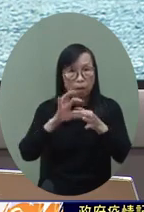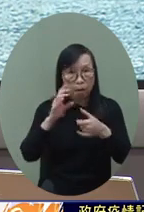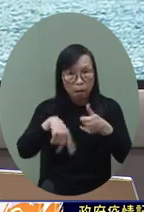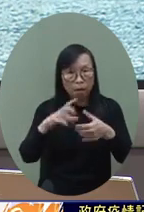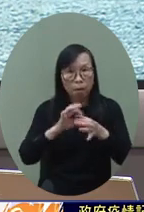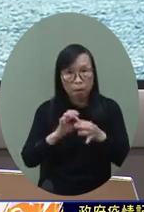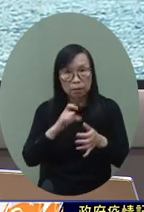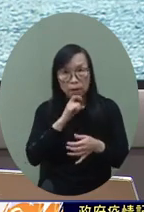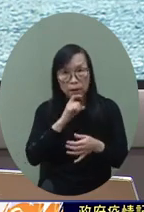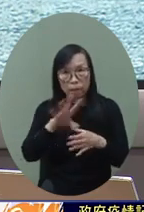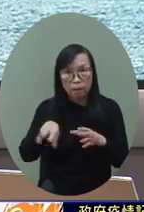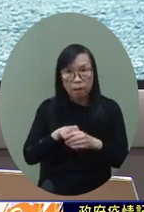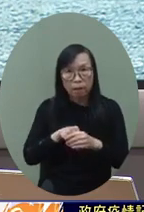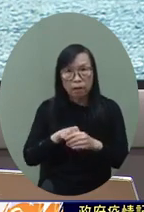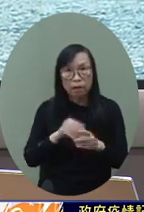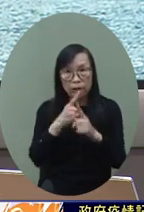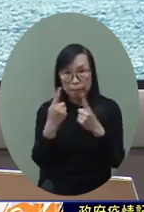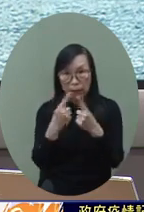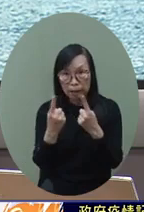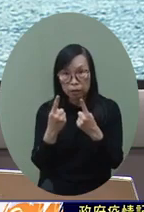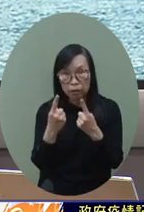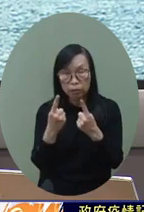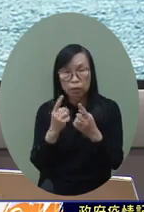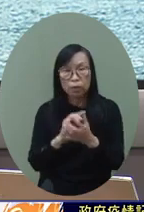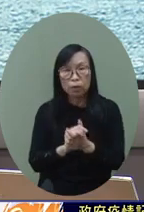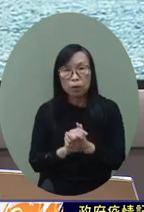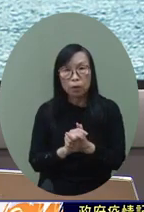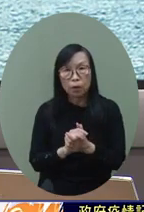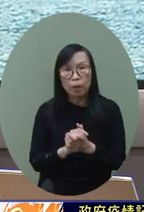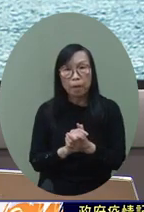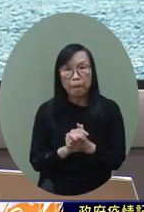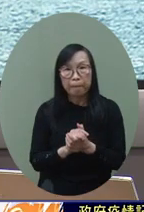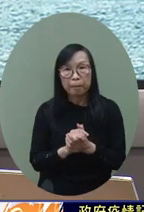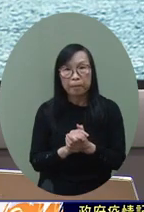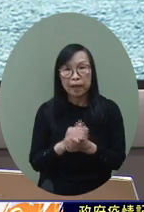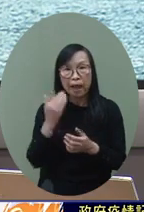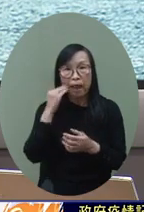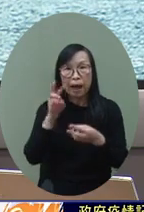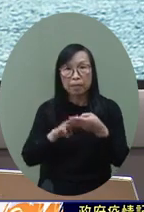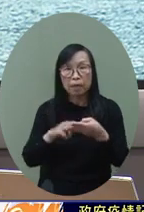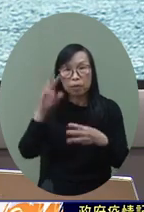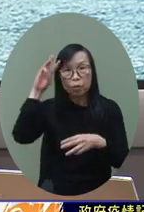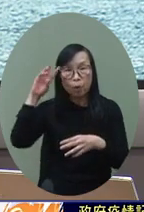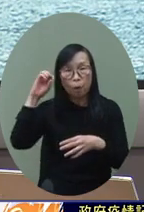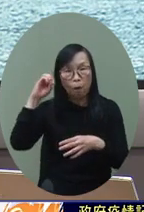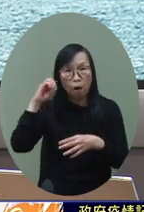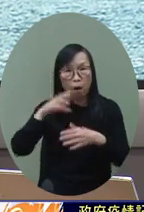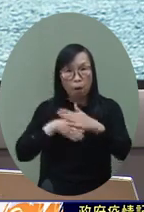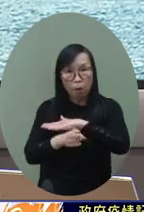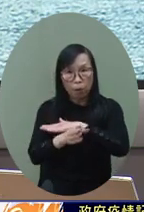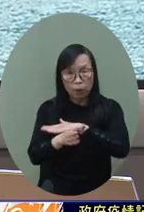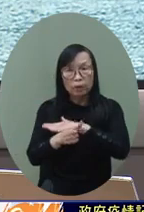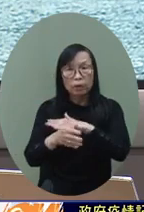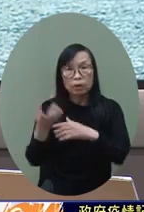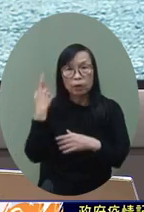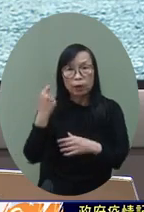案咧，就包括咗11宗咧，就係同呢個藍田將軍澳隧道即係